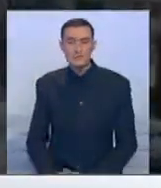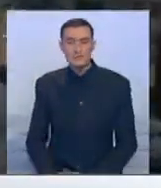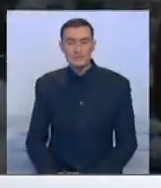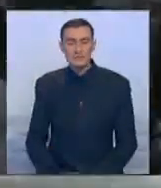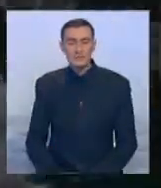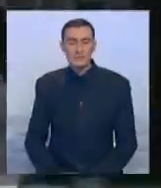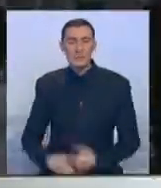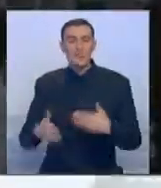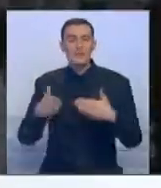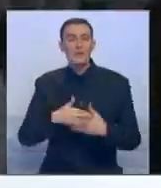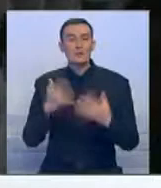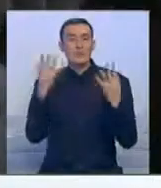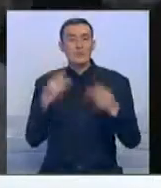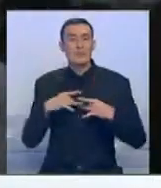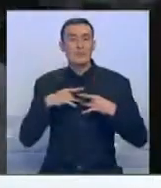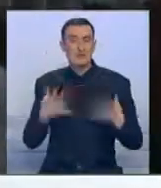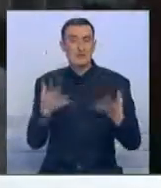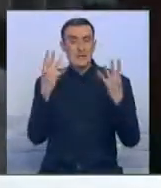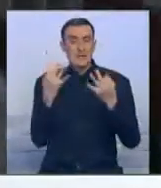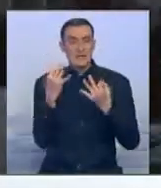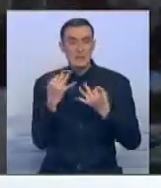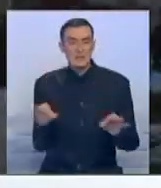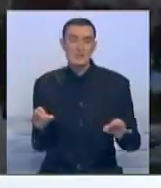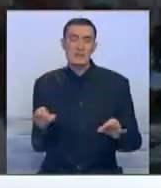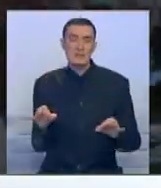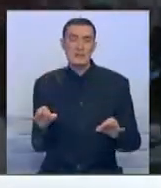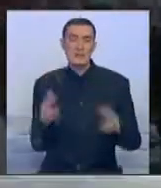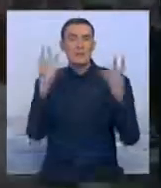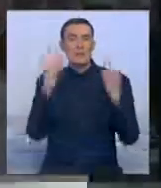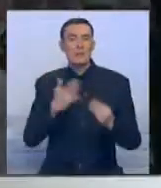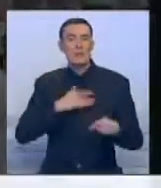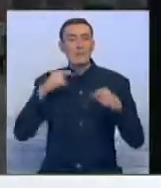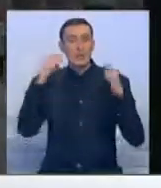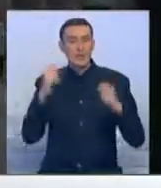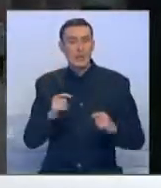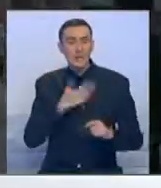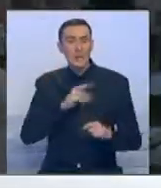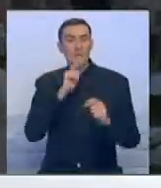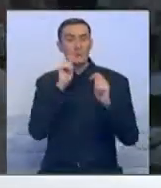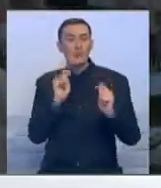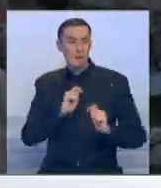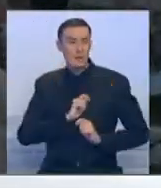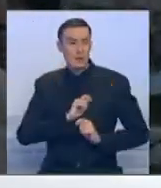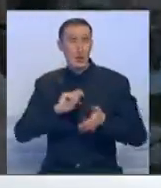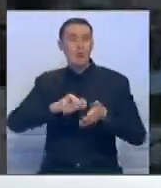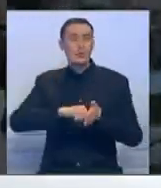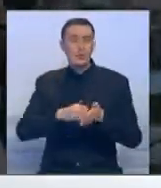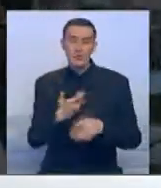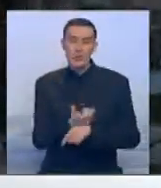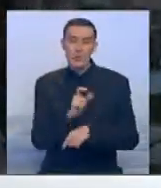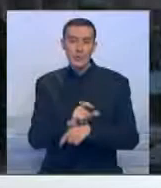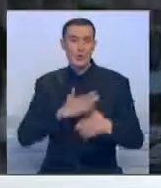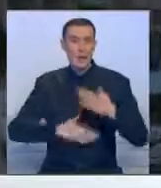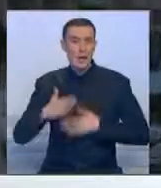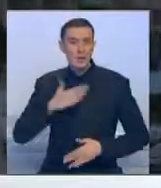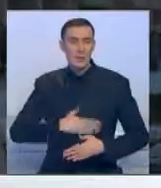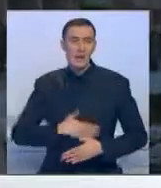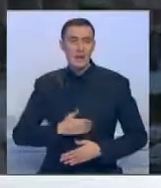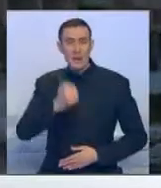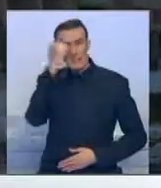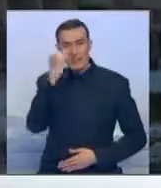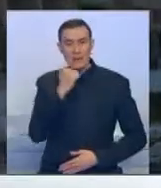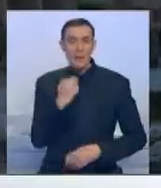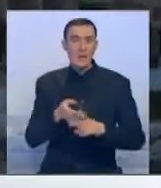Канун празднования Дня независимости. И в день моего рождения мне вручили ключи. Я этому очень рада. Все это